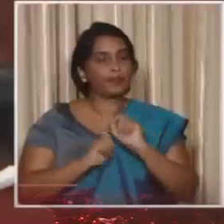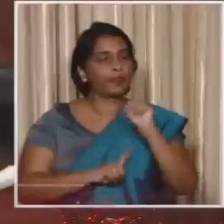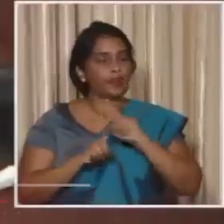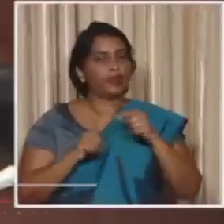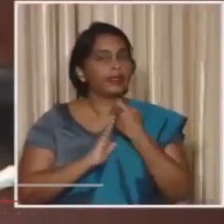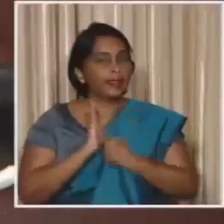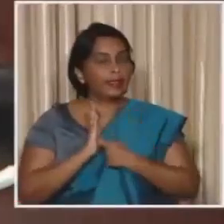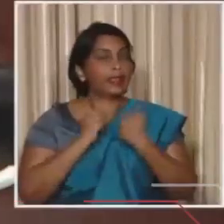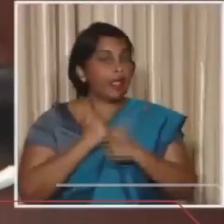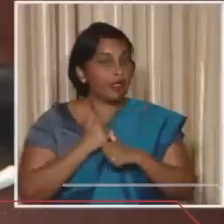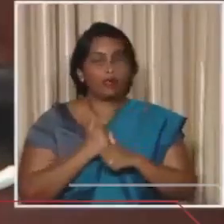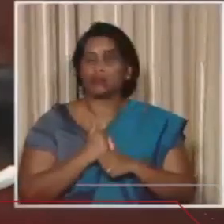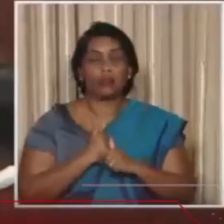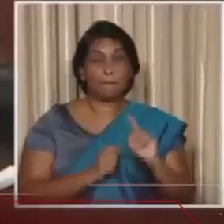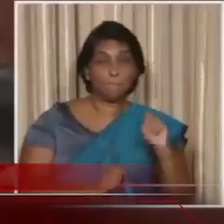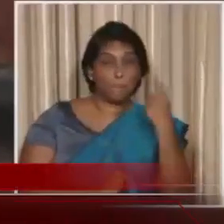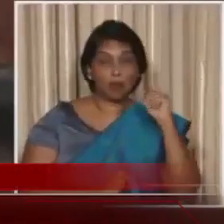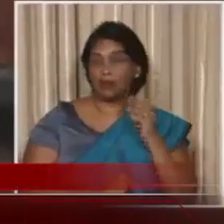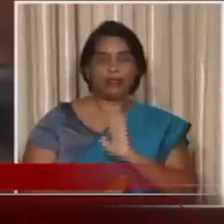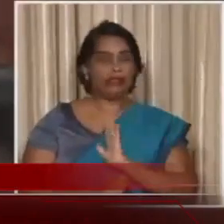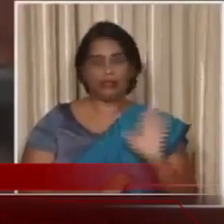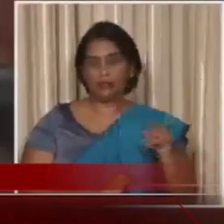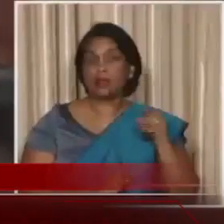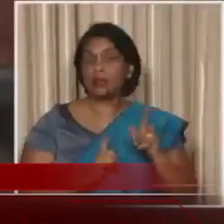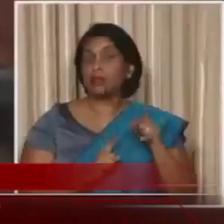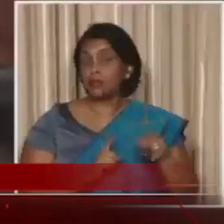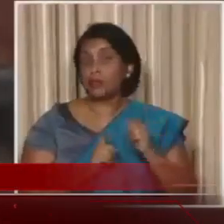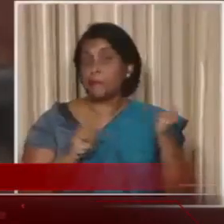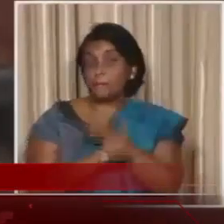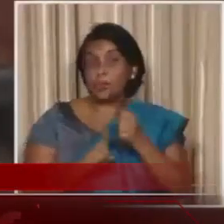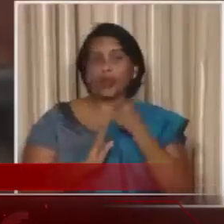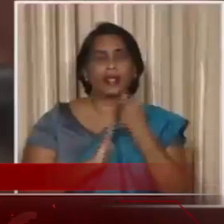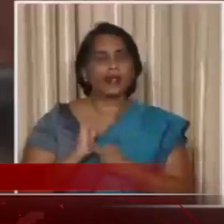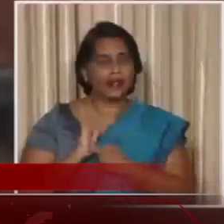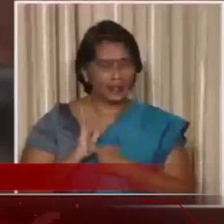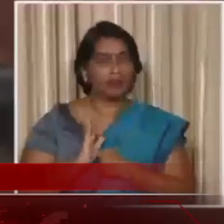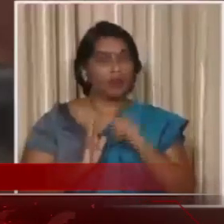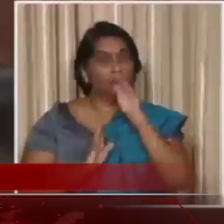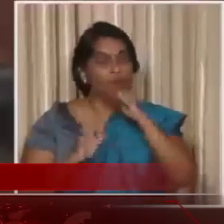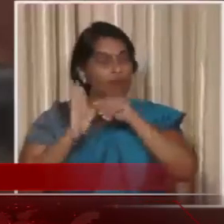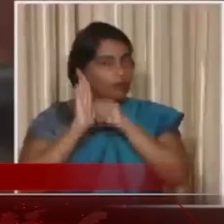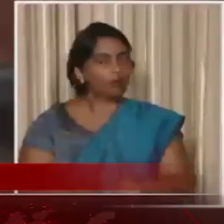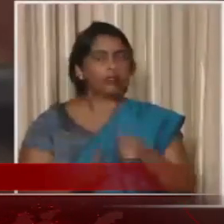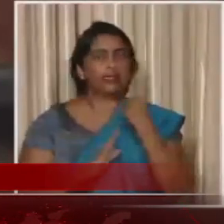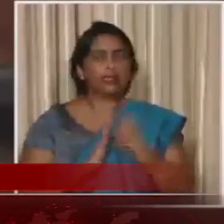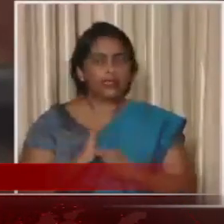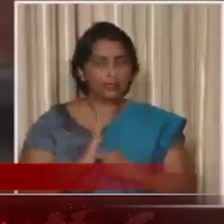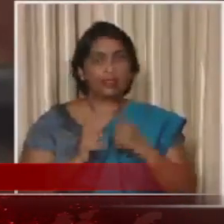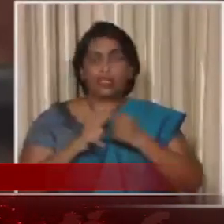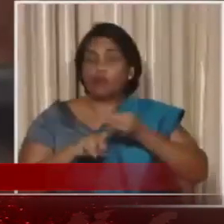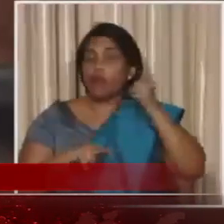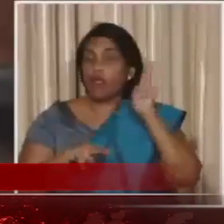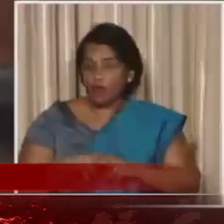niti sampadane kara nno hundane balahat kare sanda. Meh balapayam sanda nitiya. Yatapat kirim sanda nitiya, serva karsada